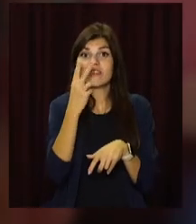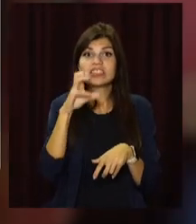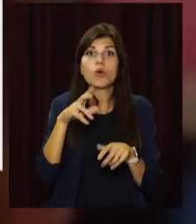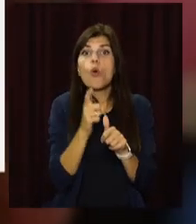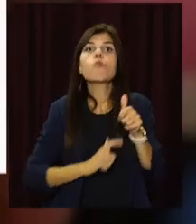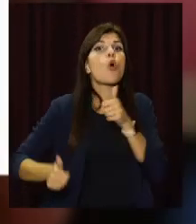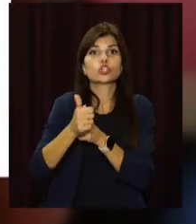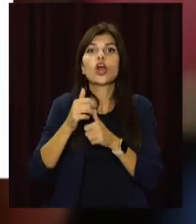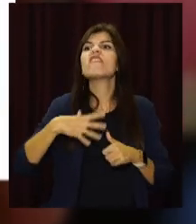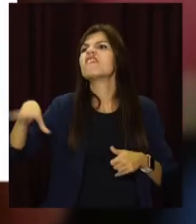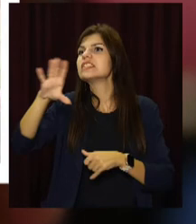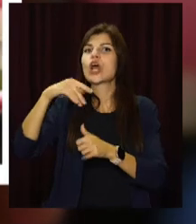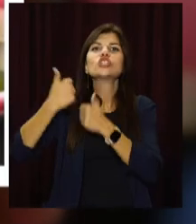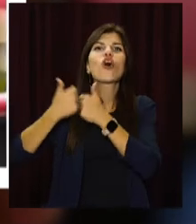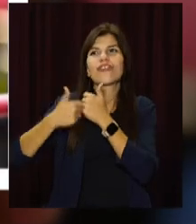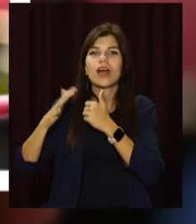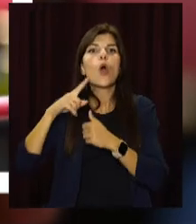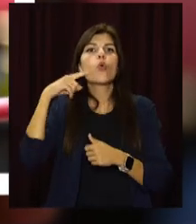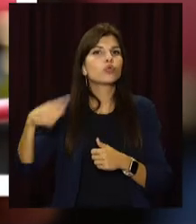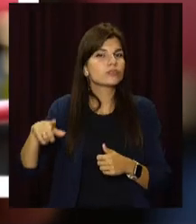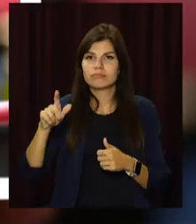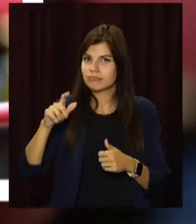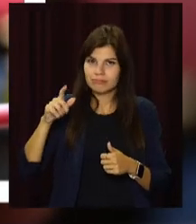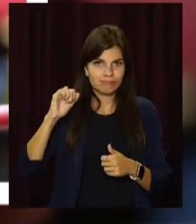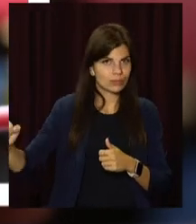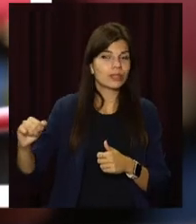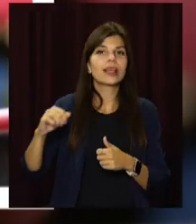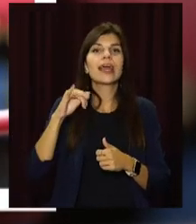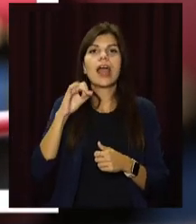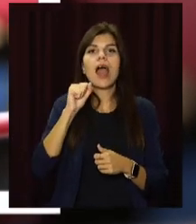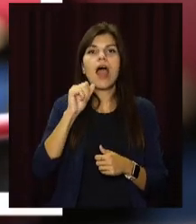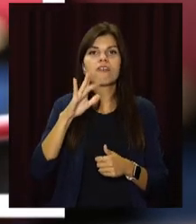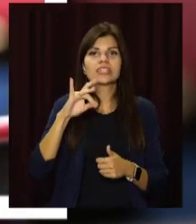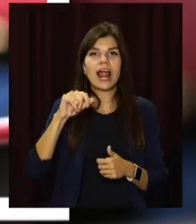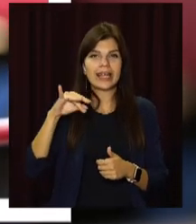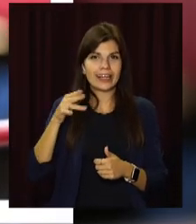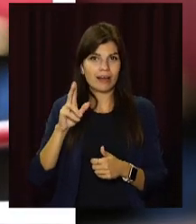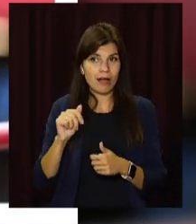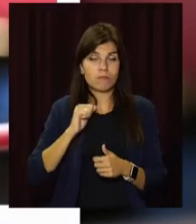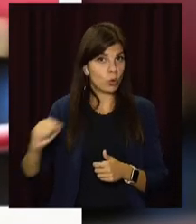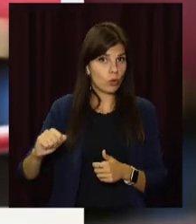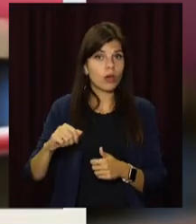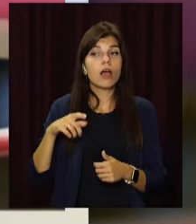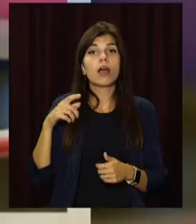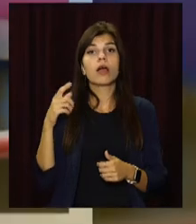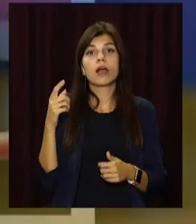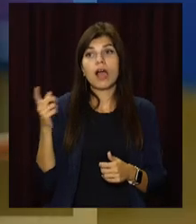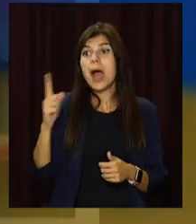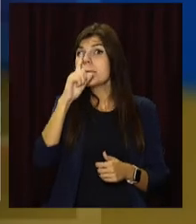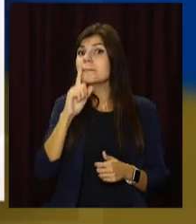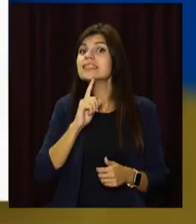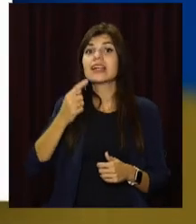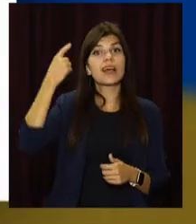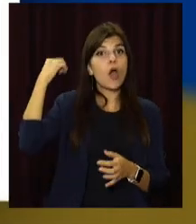обійшла всіх головних суперниць – росіянку Марію Ласіцкене і австралійку Ніколу Макдермот, які випередили Ярославу місяць тому